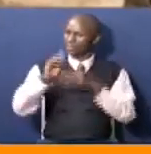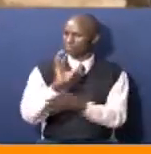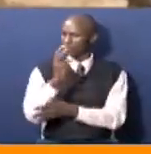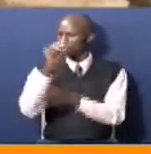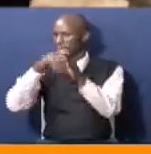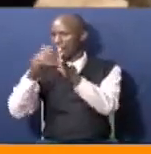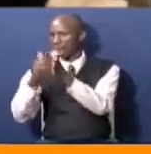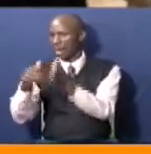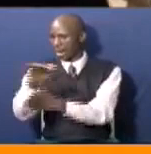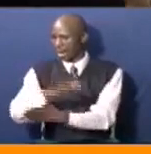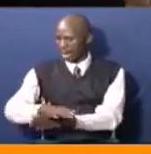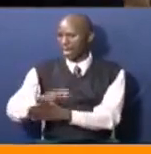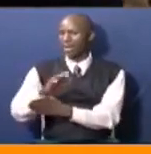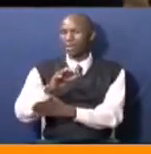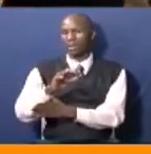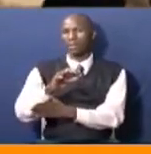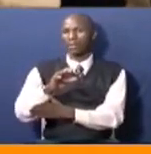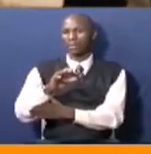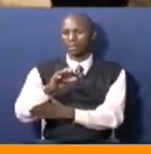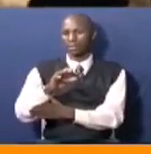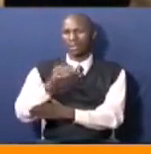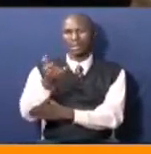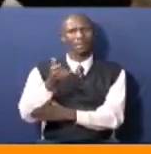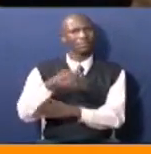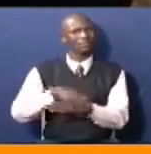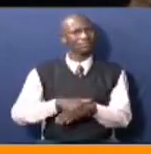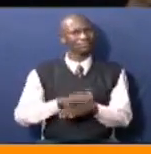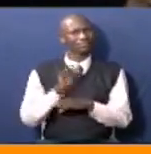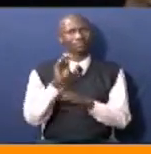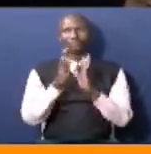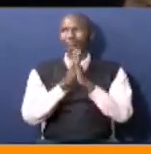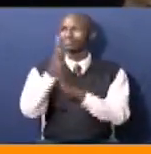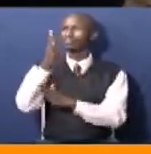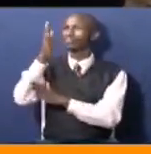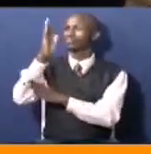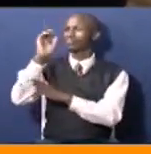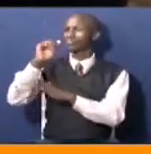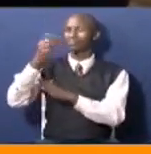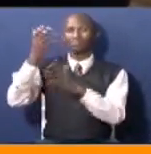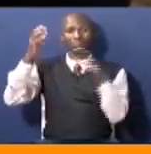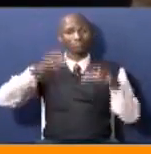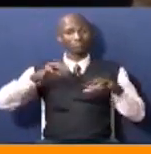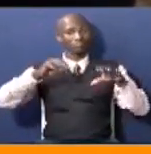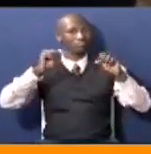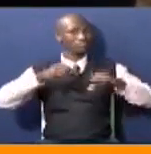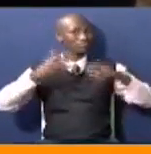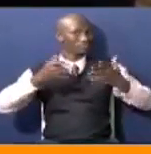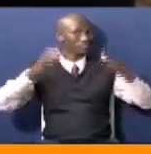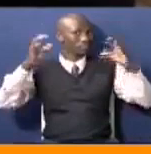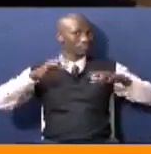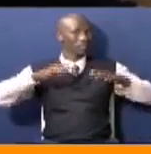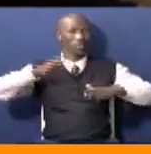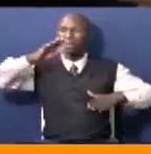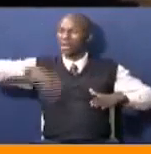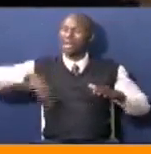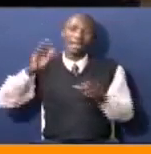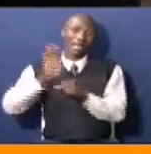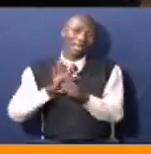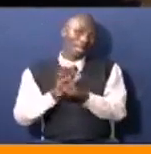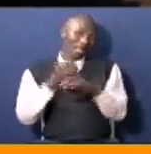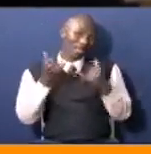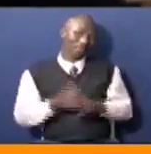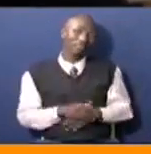sinu wa Masaku kisio ni chaso kumjinga. Na yu Mbua no kwa ngai ni kenda viki kusi Mbua. Ni kithi wa Mbua ni seletwe Muno undola